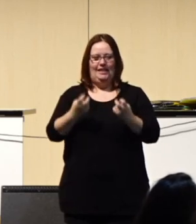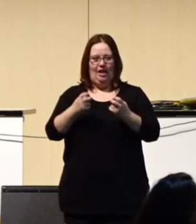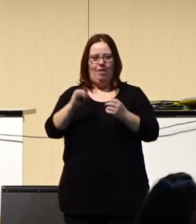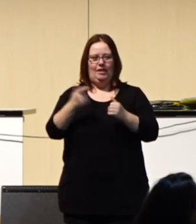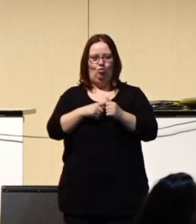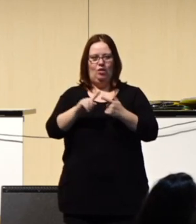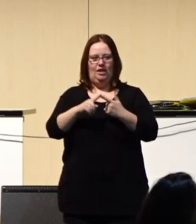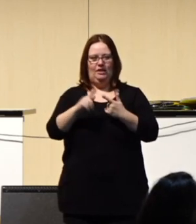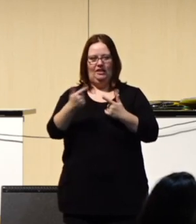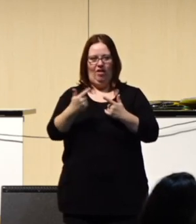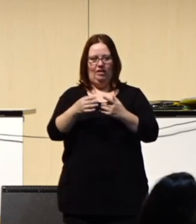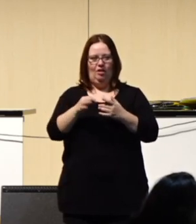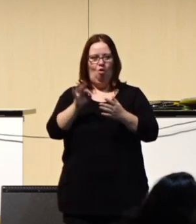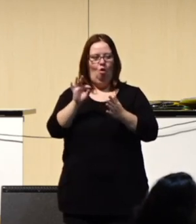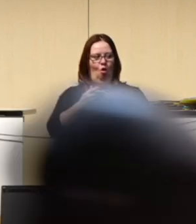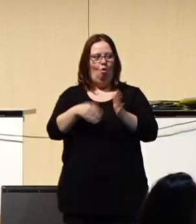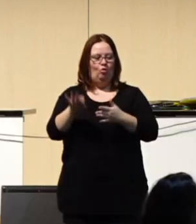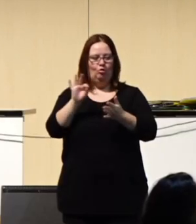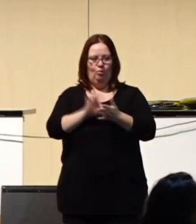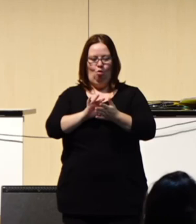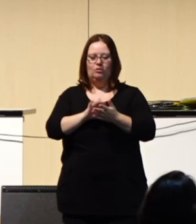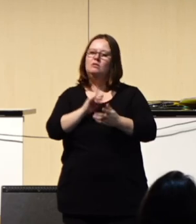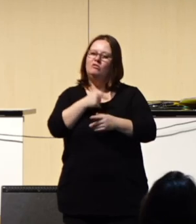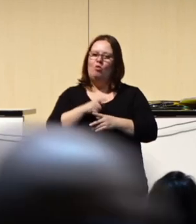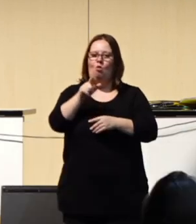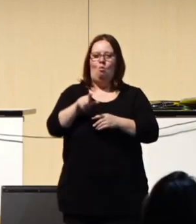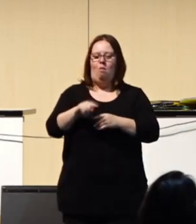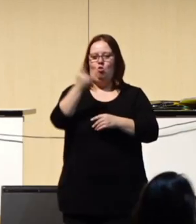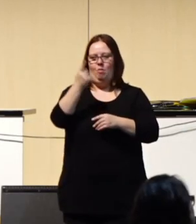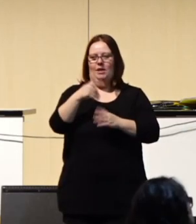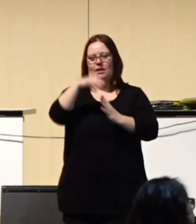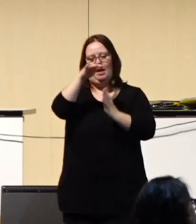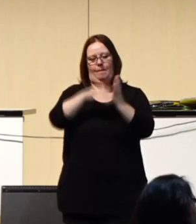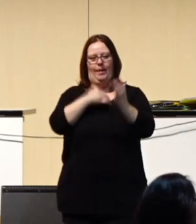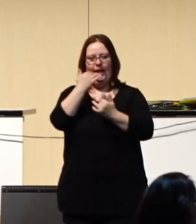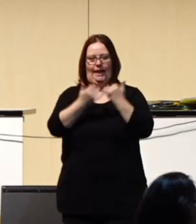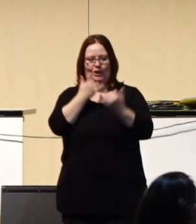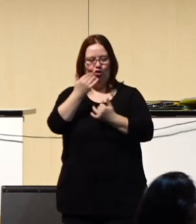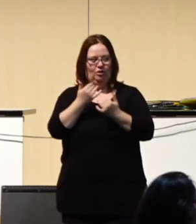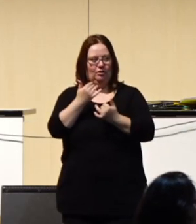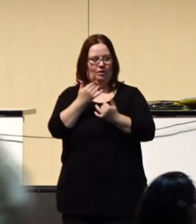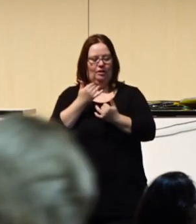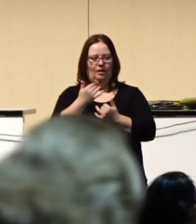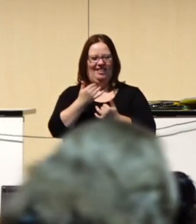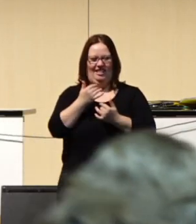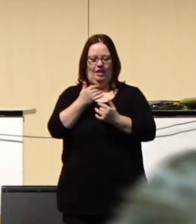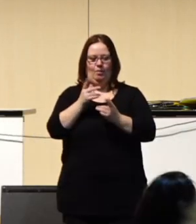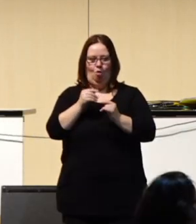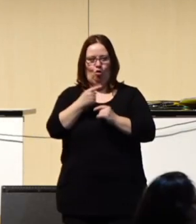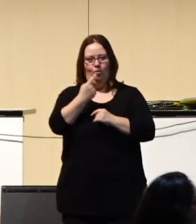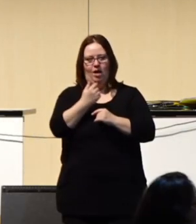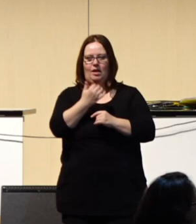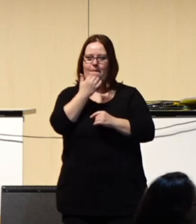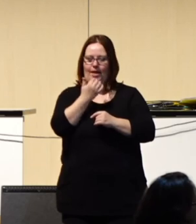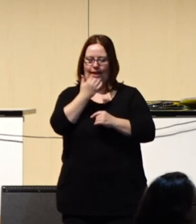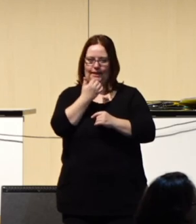zweiter Tagesordnungspunkt der sogenannte Bericht des Oberbürgermeisters auf der Liste. Soweit ich es verstanden habe, dient dieser